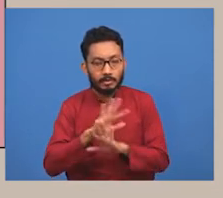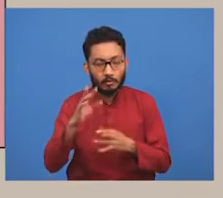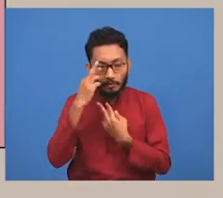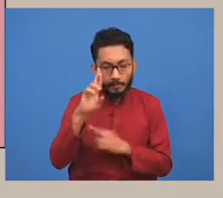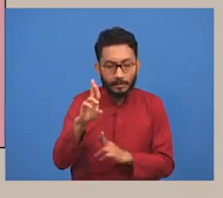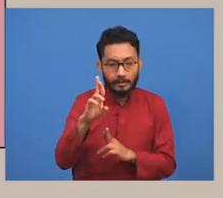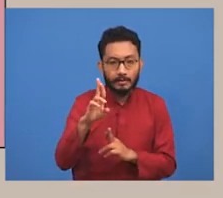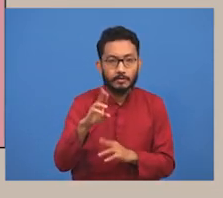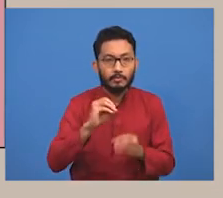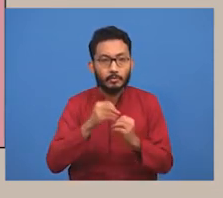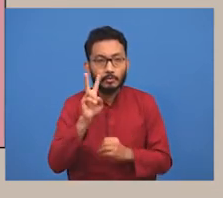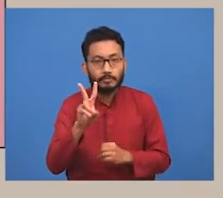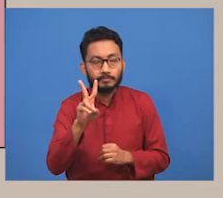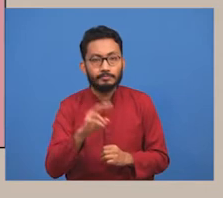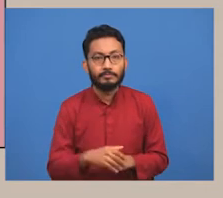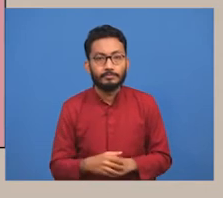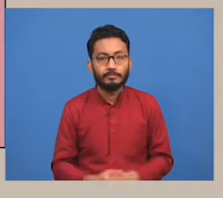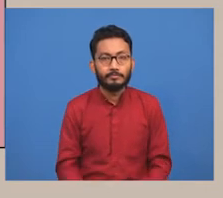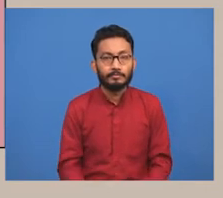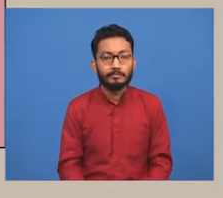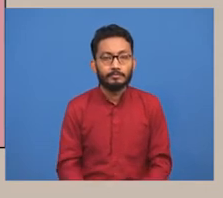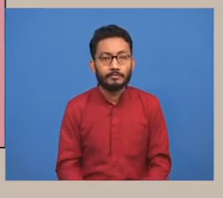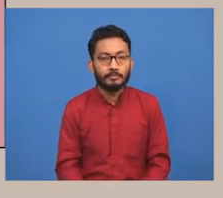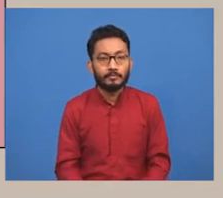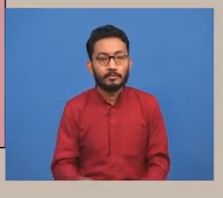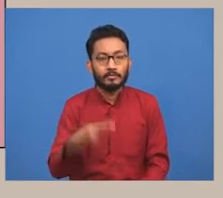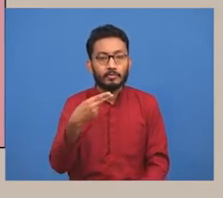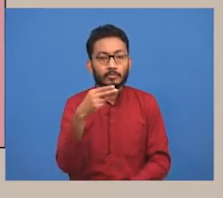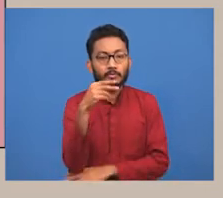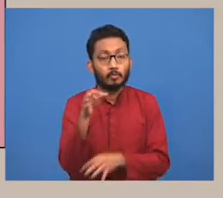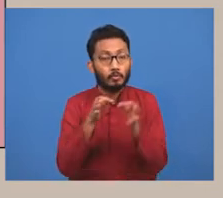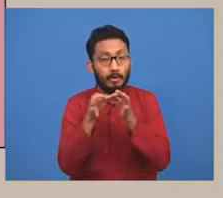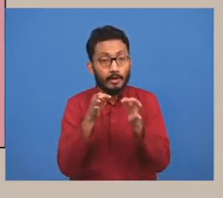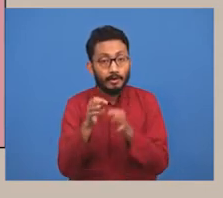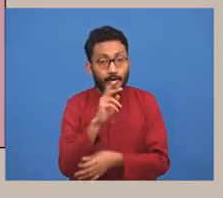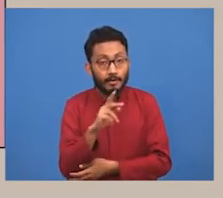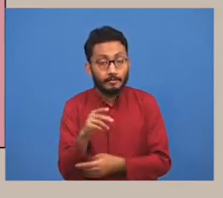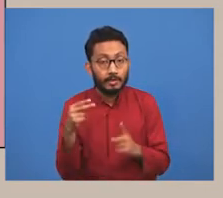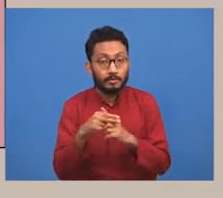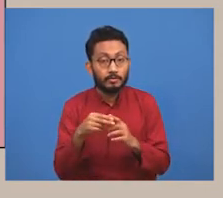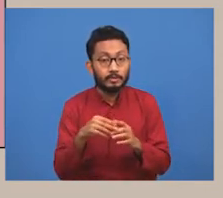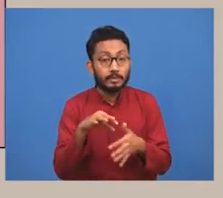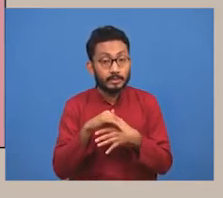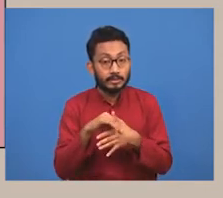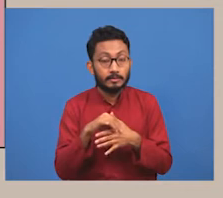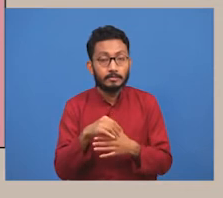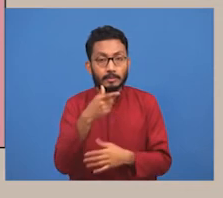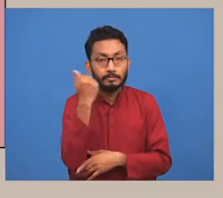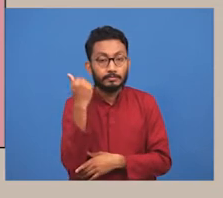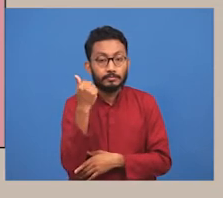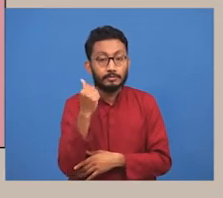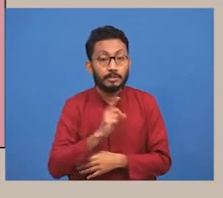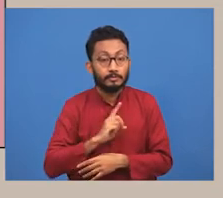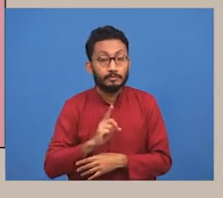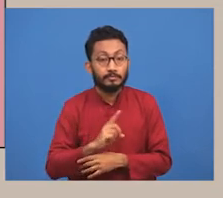Seterusnya, jawapan yang kedua, iaitu huraian kepada isi, iaitu menyebabkan agama Islam sukar